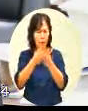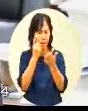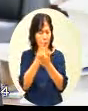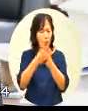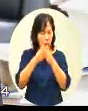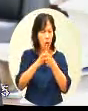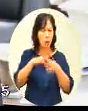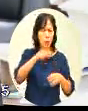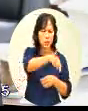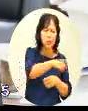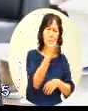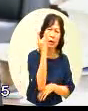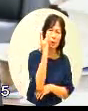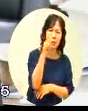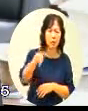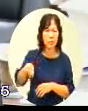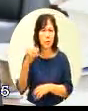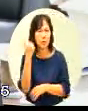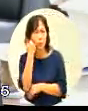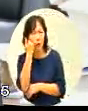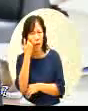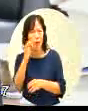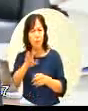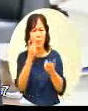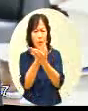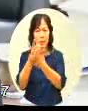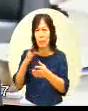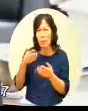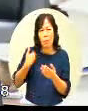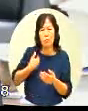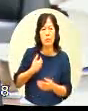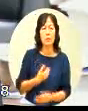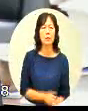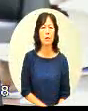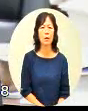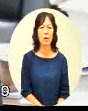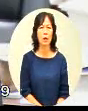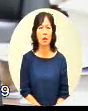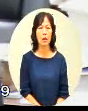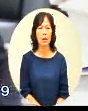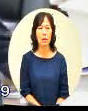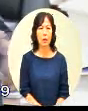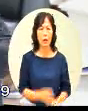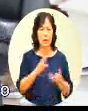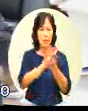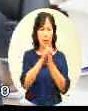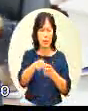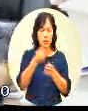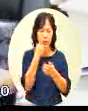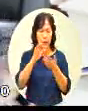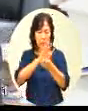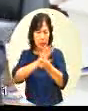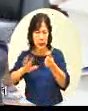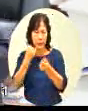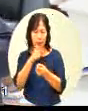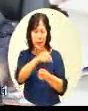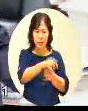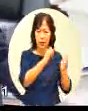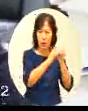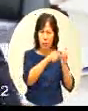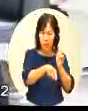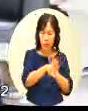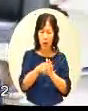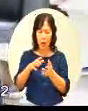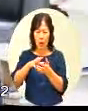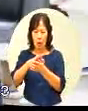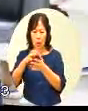到底那边要绿灯还是那边要车灯，大家都不知道啊，所以那个地方会造成很多外地人跟在地人这边哦交通